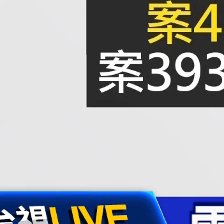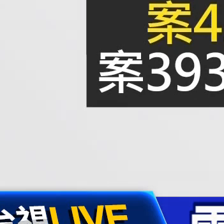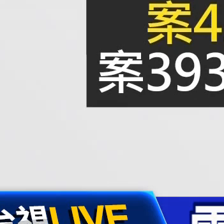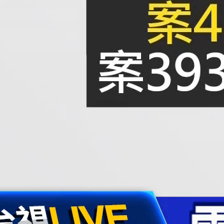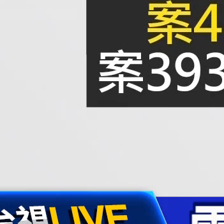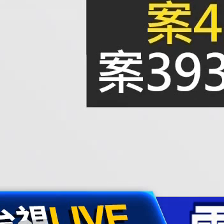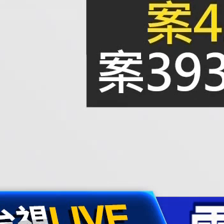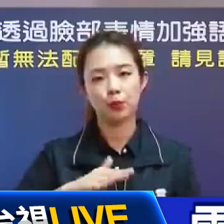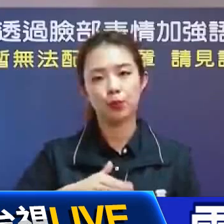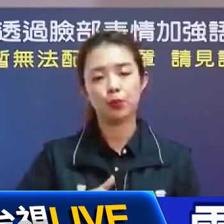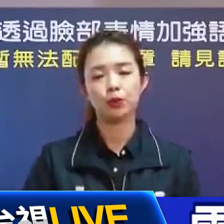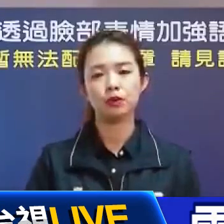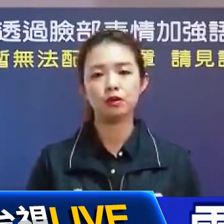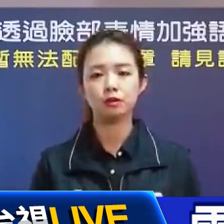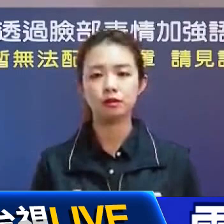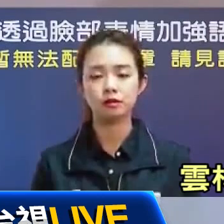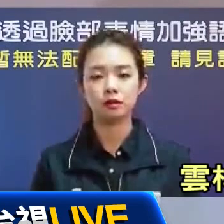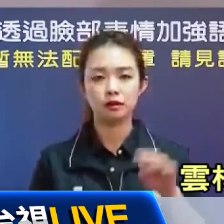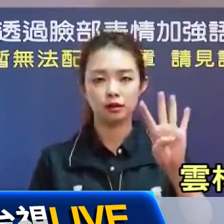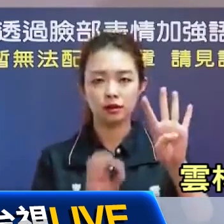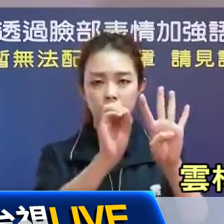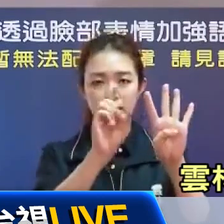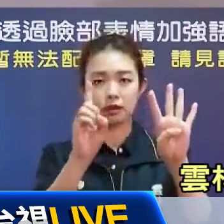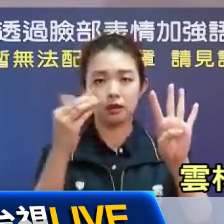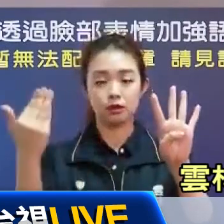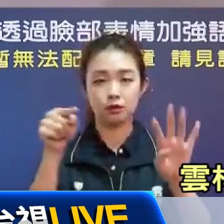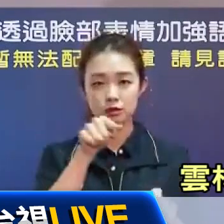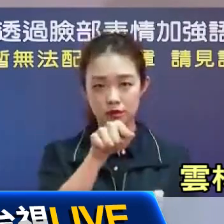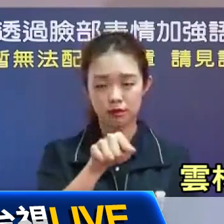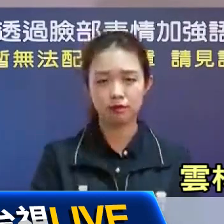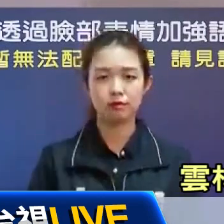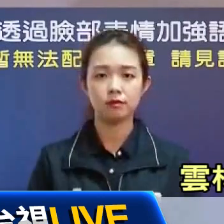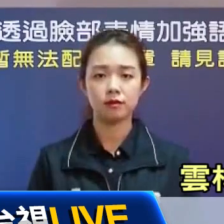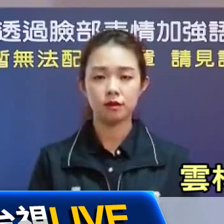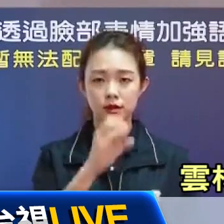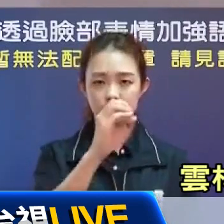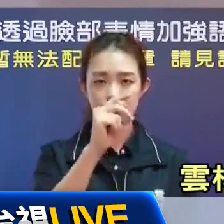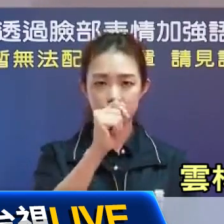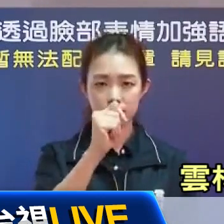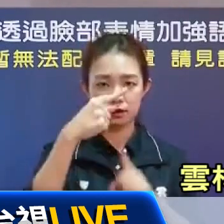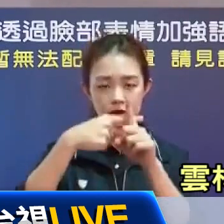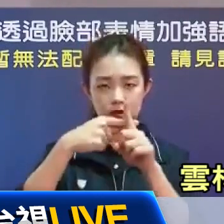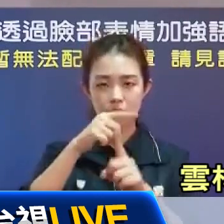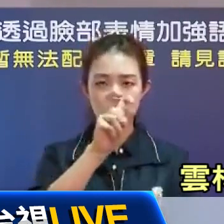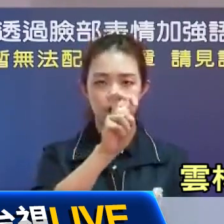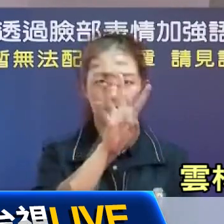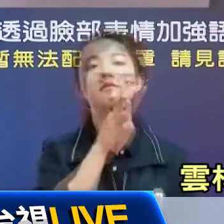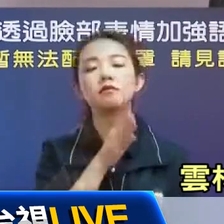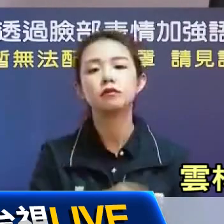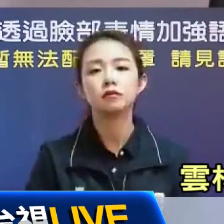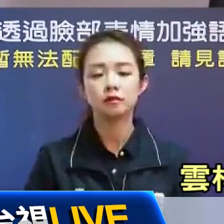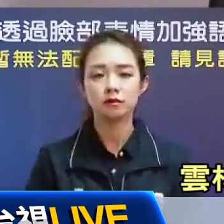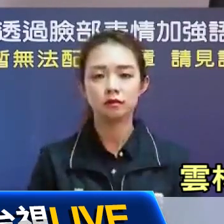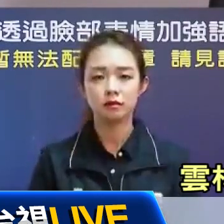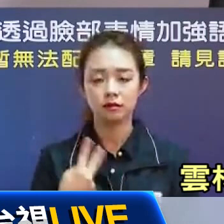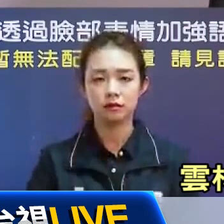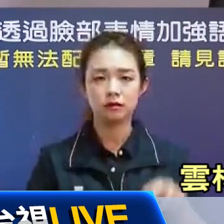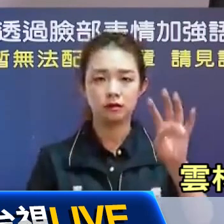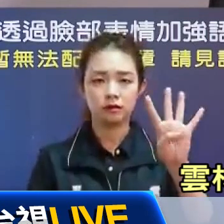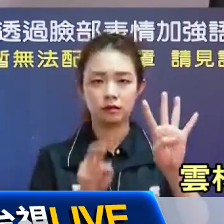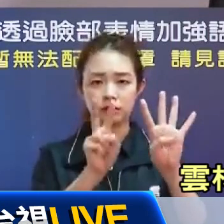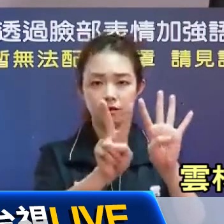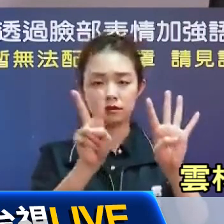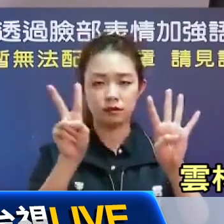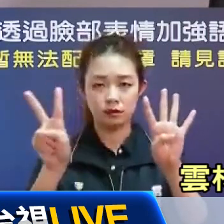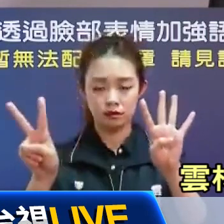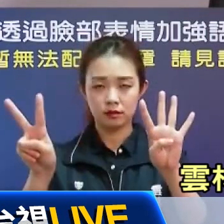采检后确诊。 针对4019案，他的 CT 值是24.1，422案的这